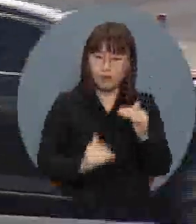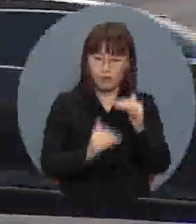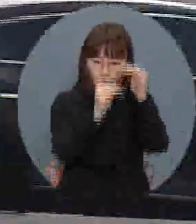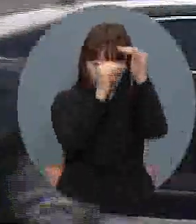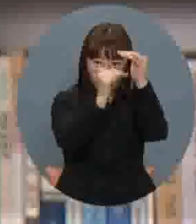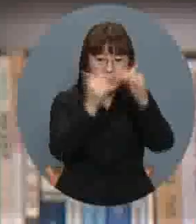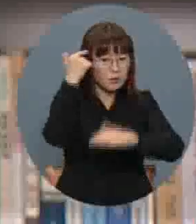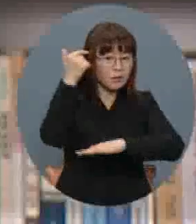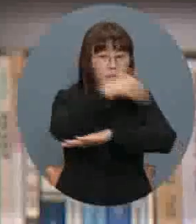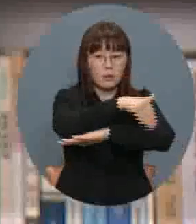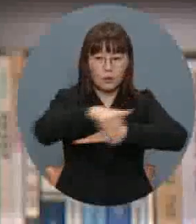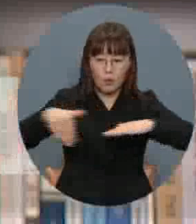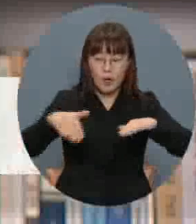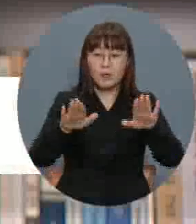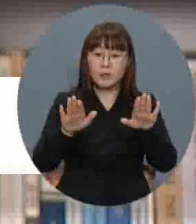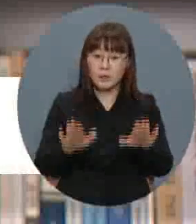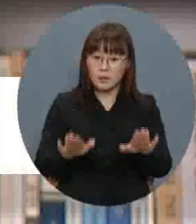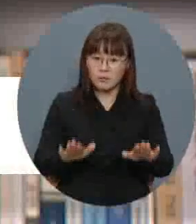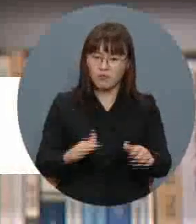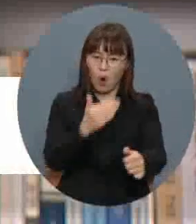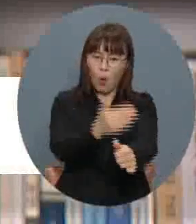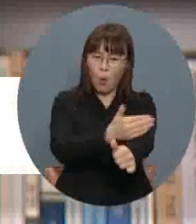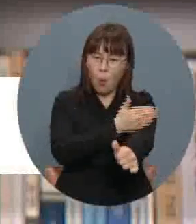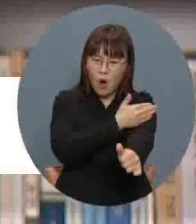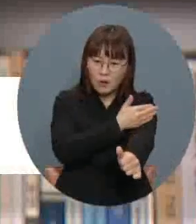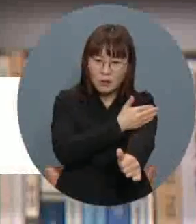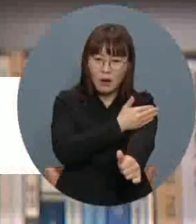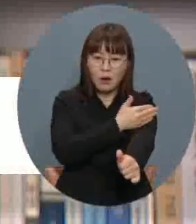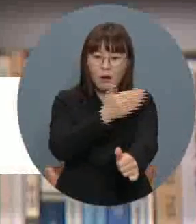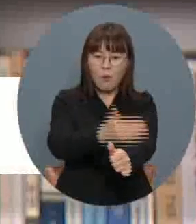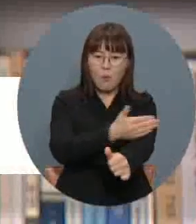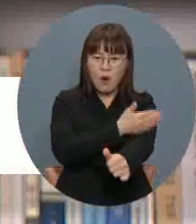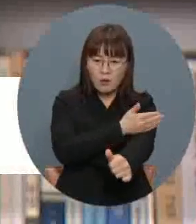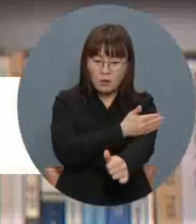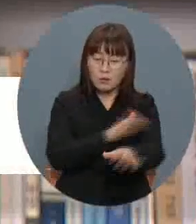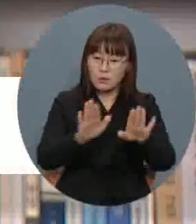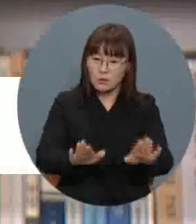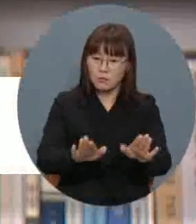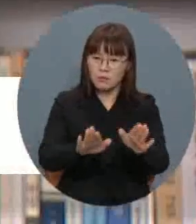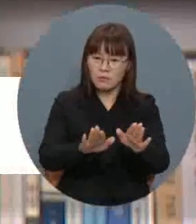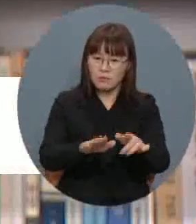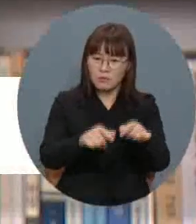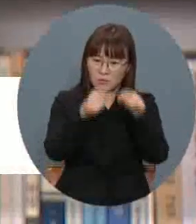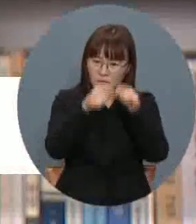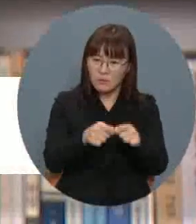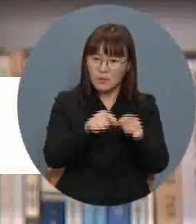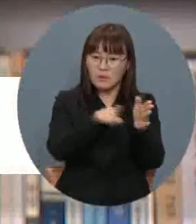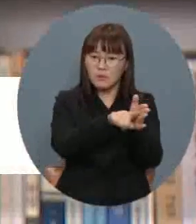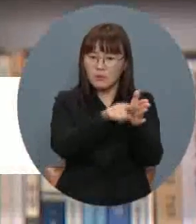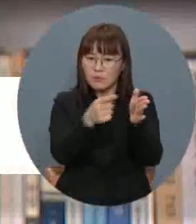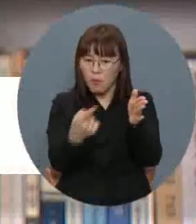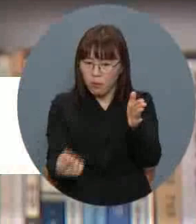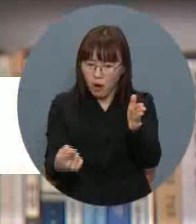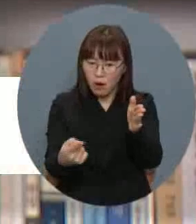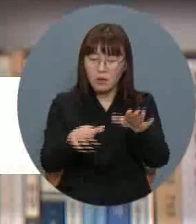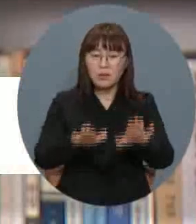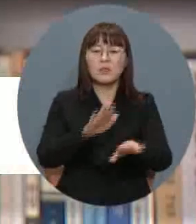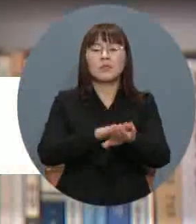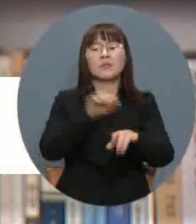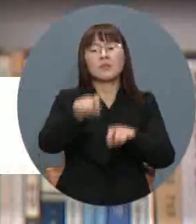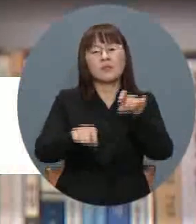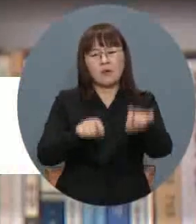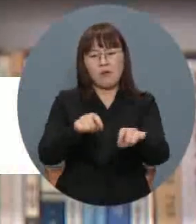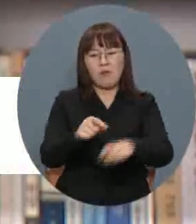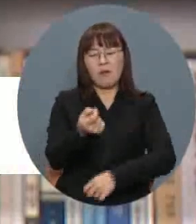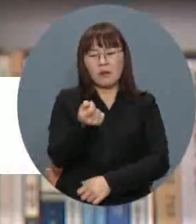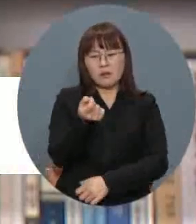방침입니다. 지나치게 뭐 과장하거나 이제 부풀리면은 대체적으로 이제 이 신뢰도는 좀 떨어지고 이제